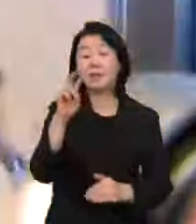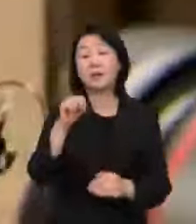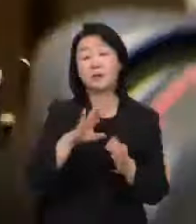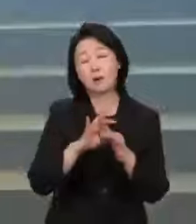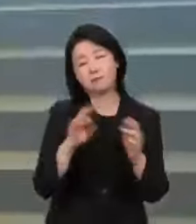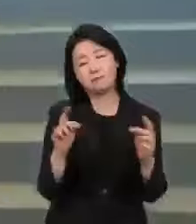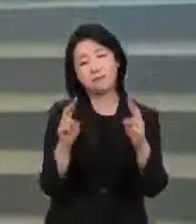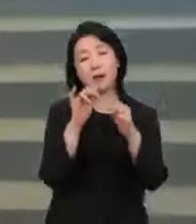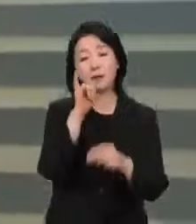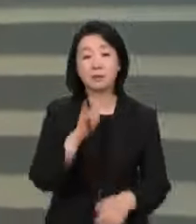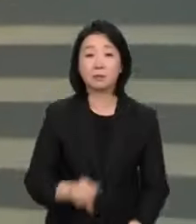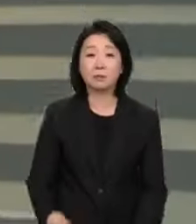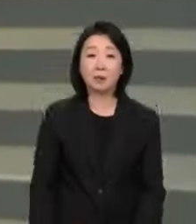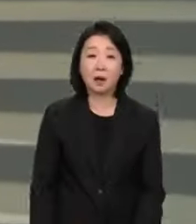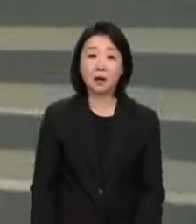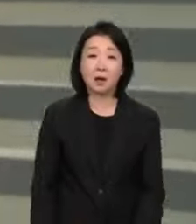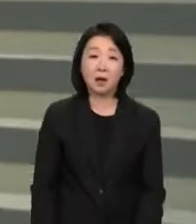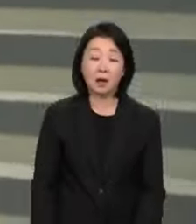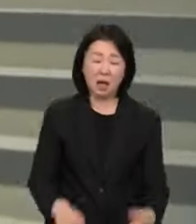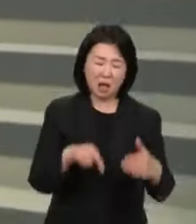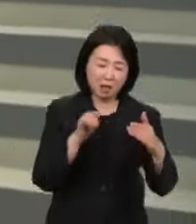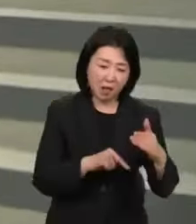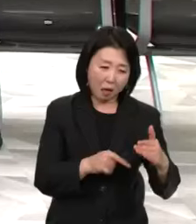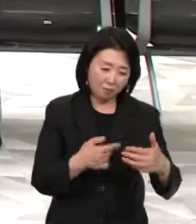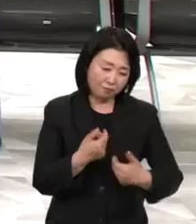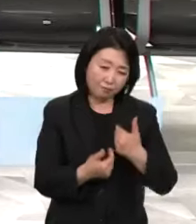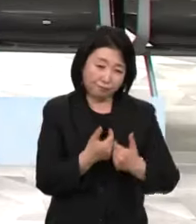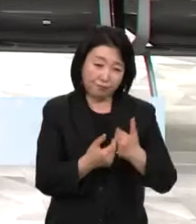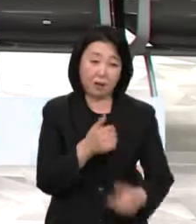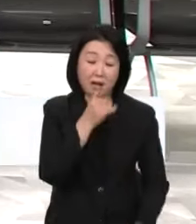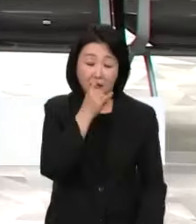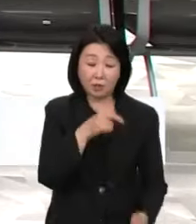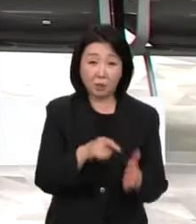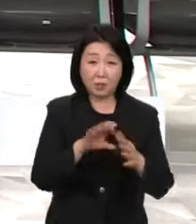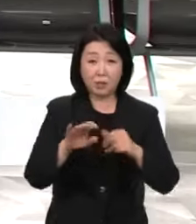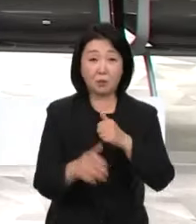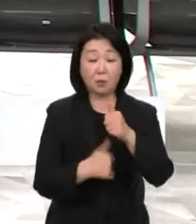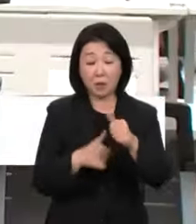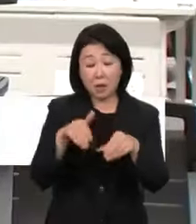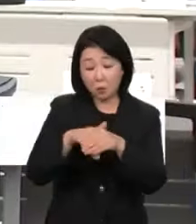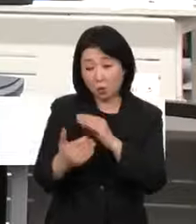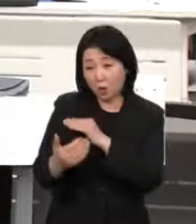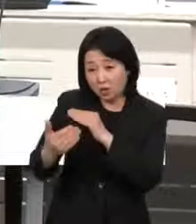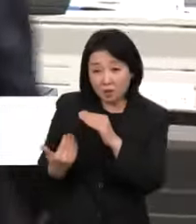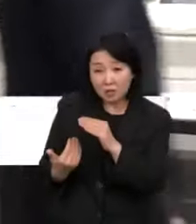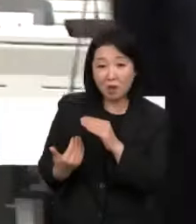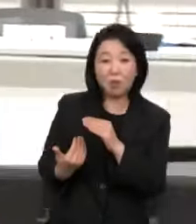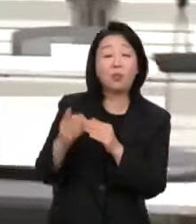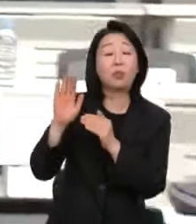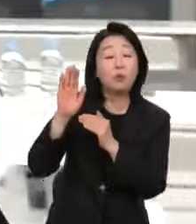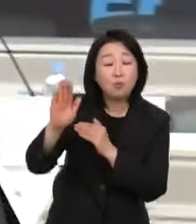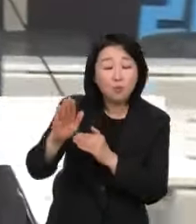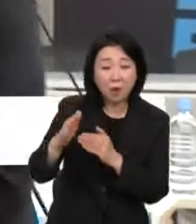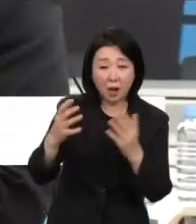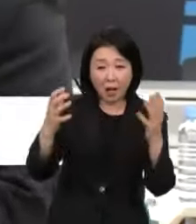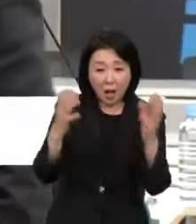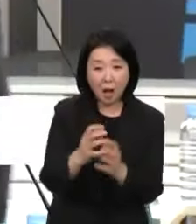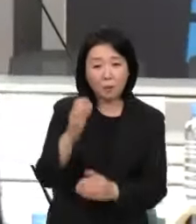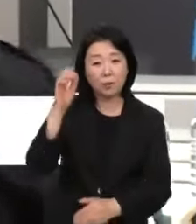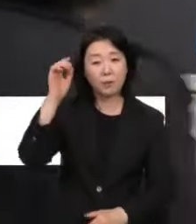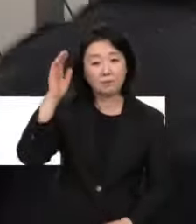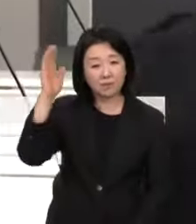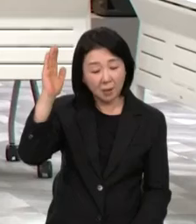벌였습니다. 연일 이어지는 내분 논란에 비대위는 총선 직후 예고했던 의료계 합동 기자회견도 결국